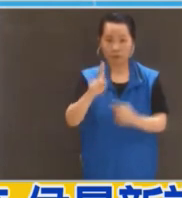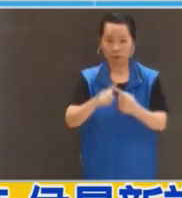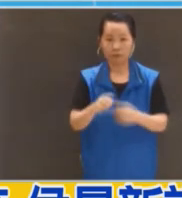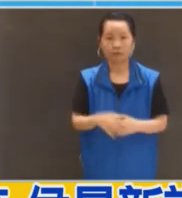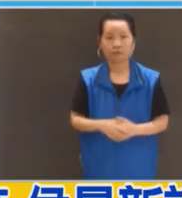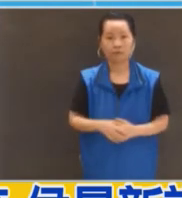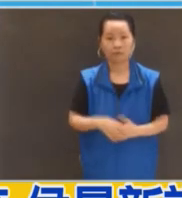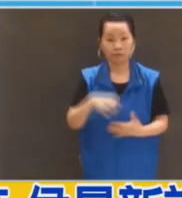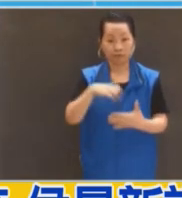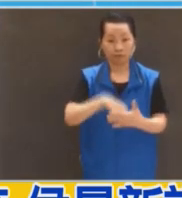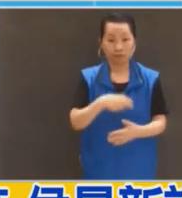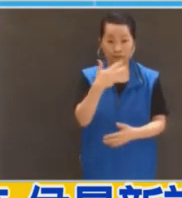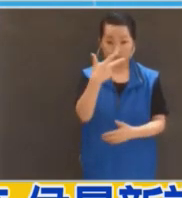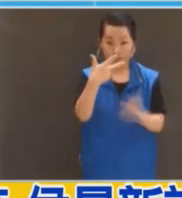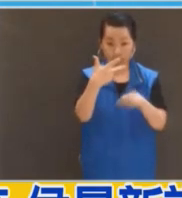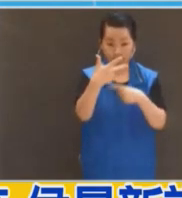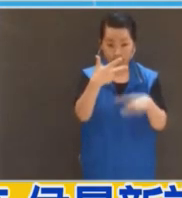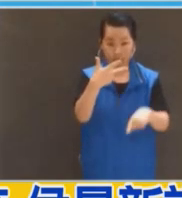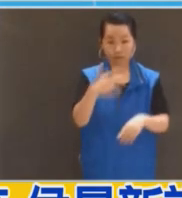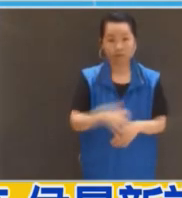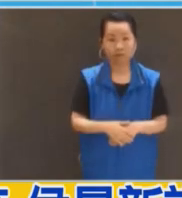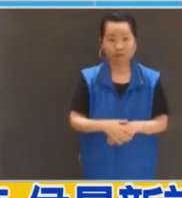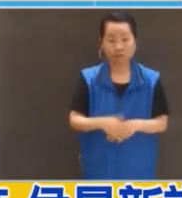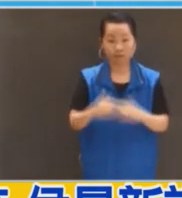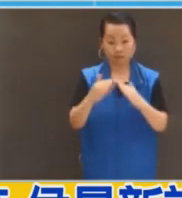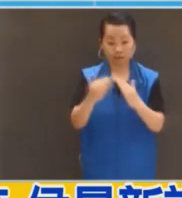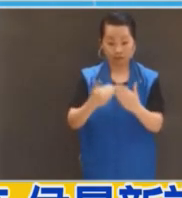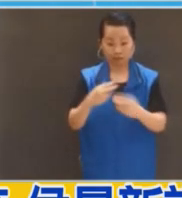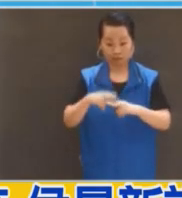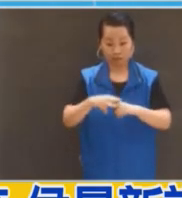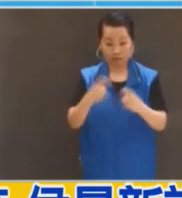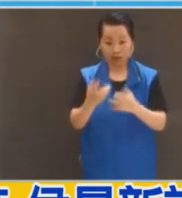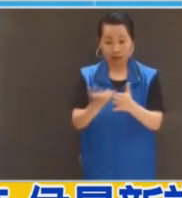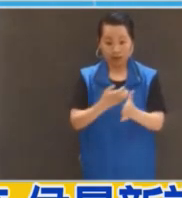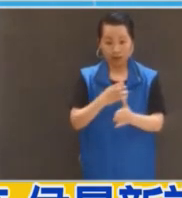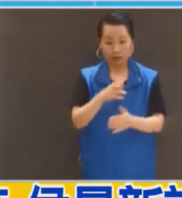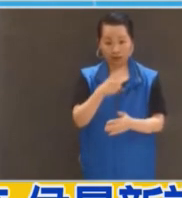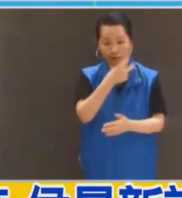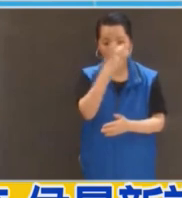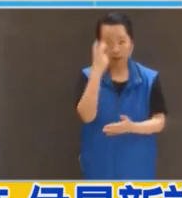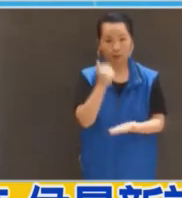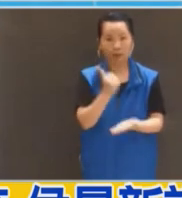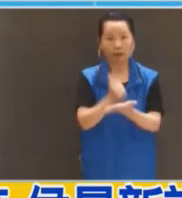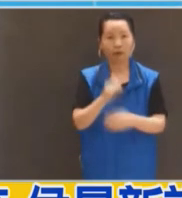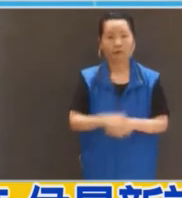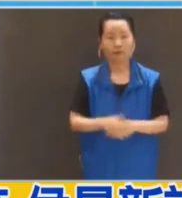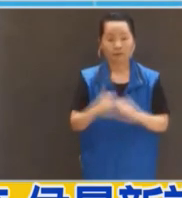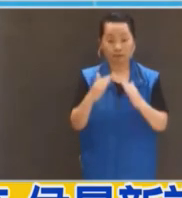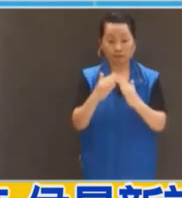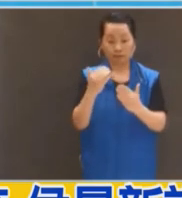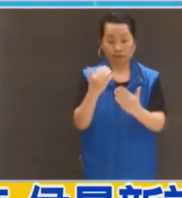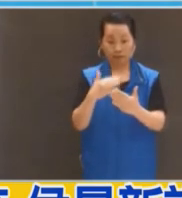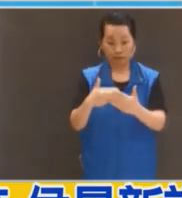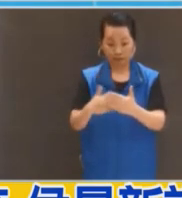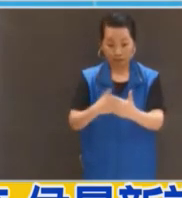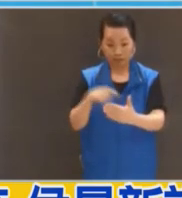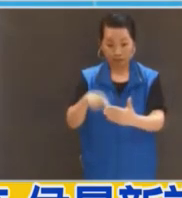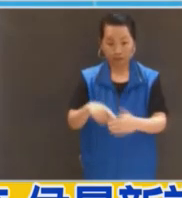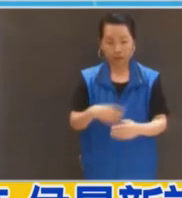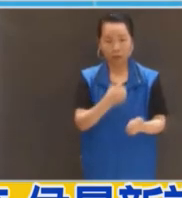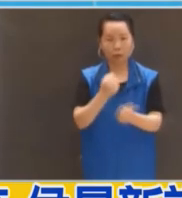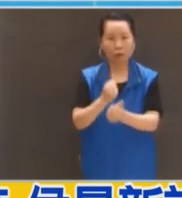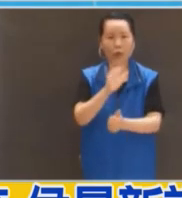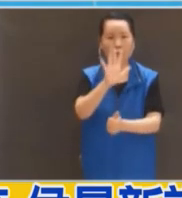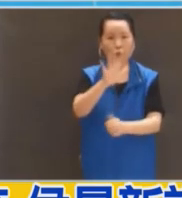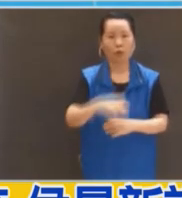中7个是在解隔前确诊的。那居家隔离其实一直在我们的掌控当